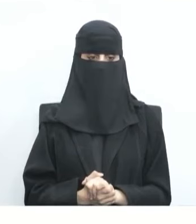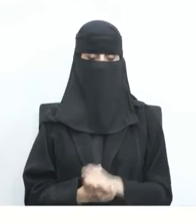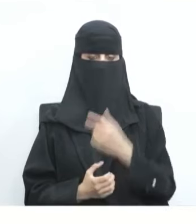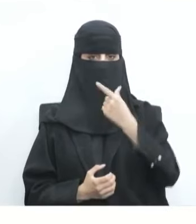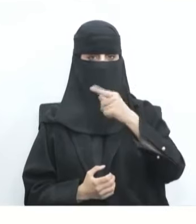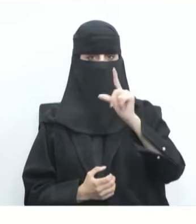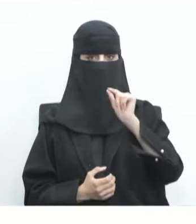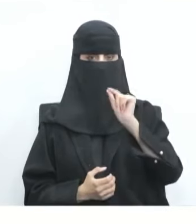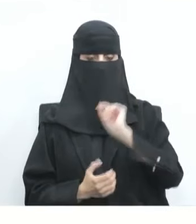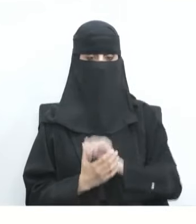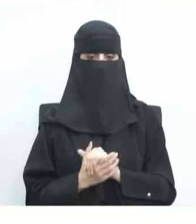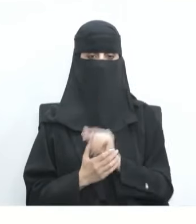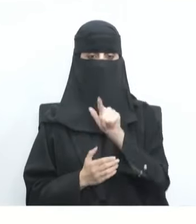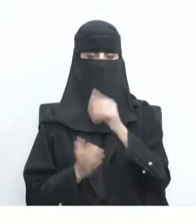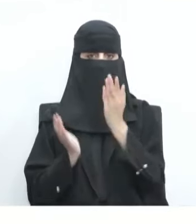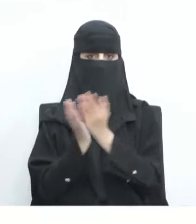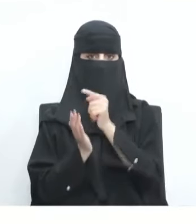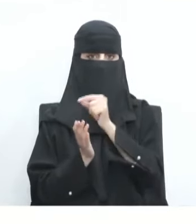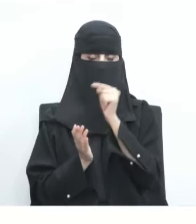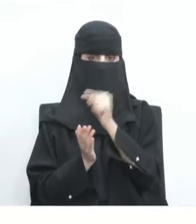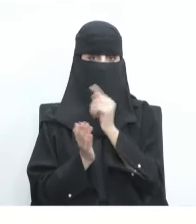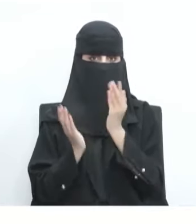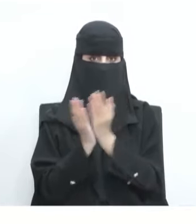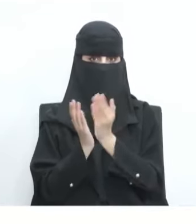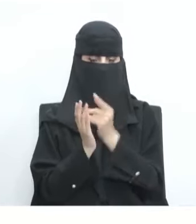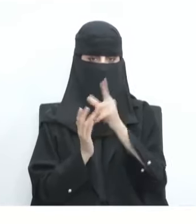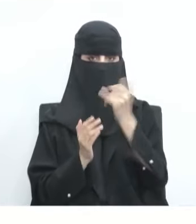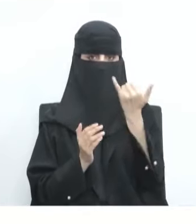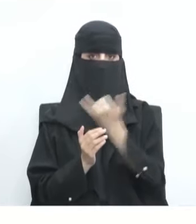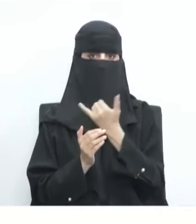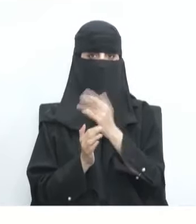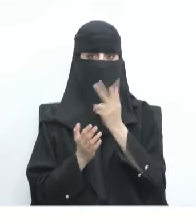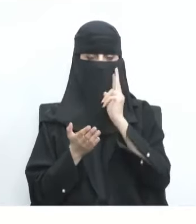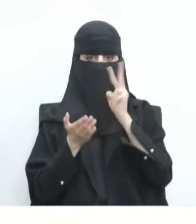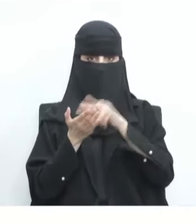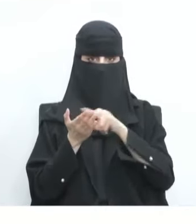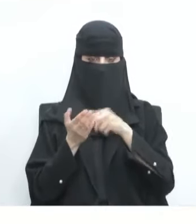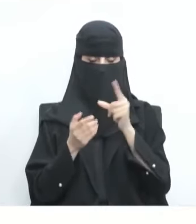احسنتم كان الدرس عن اهميه القراءه